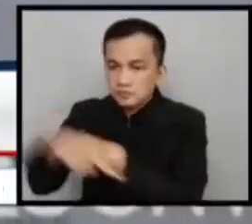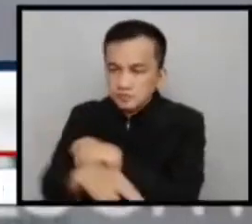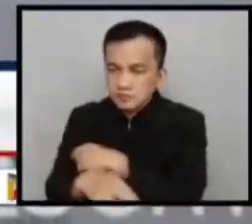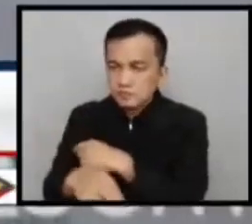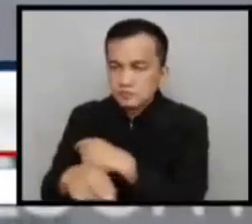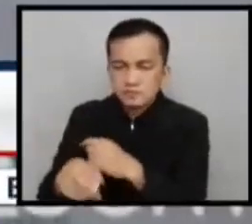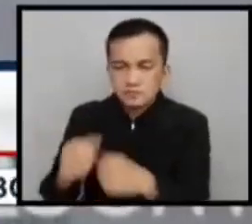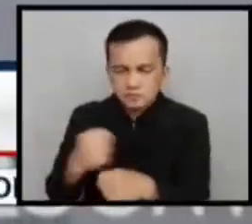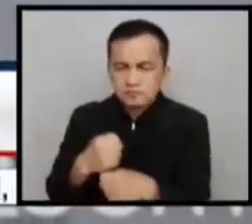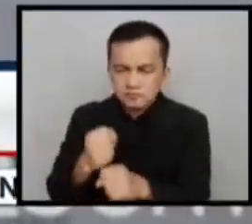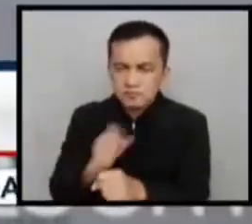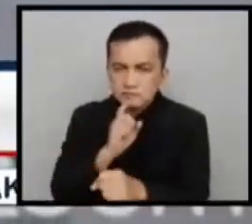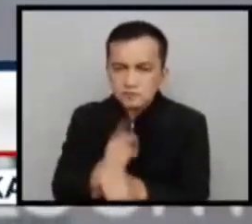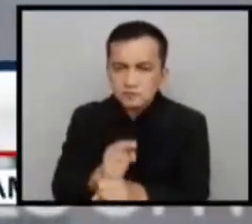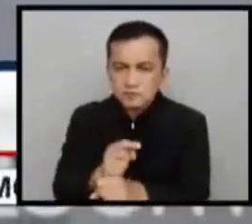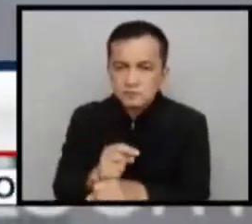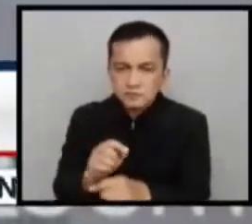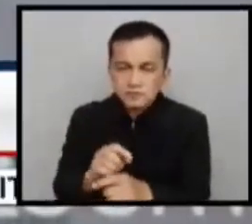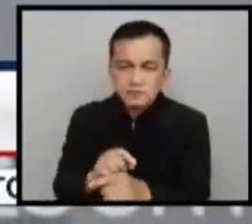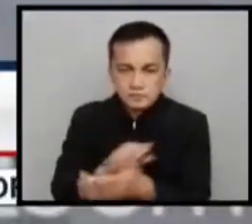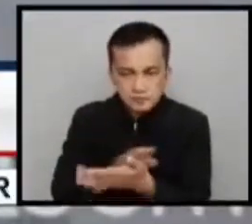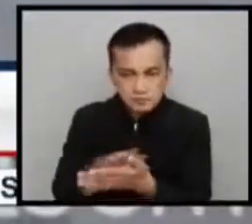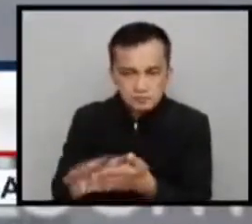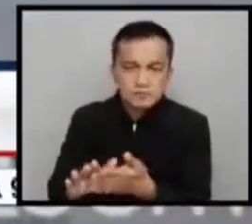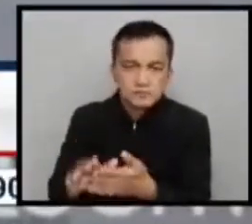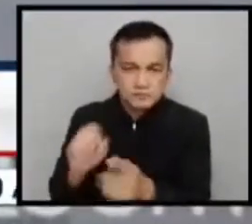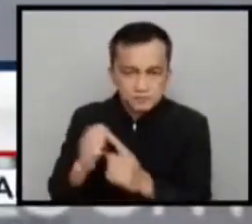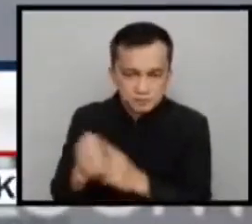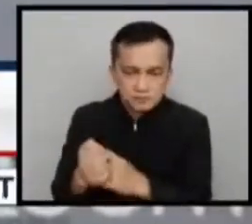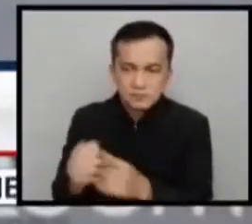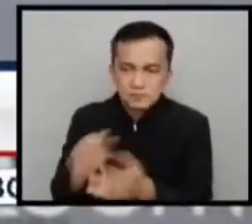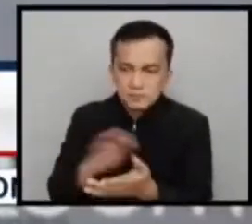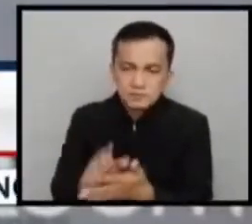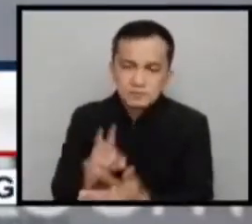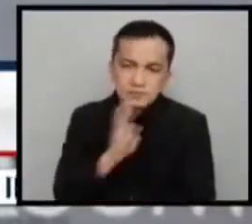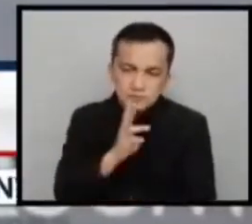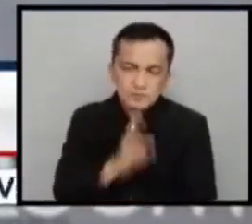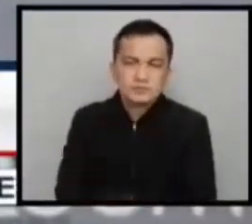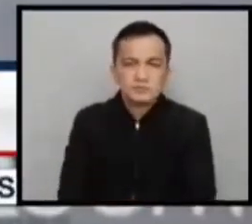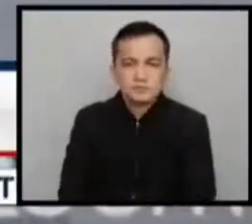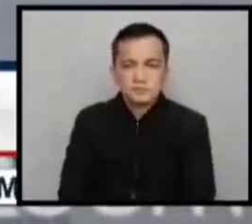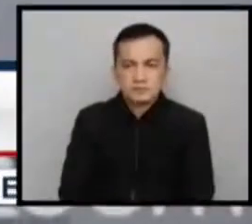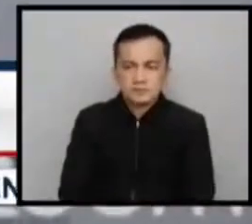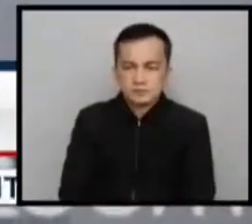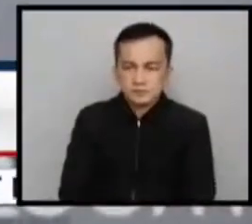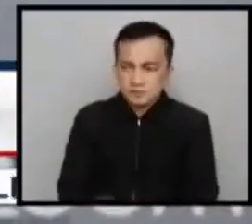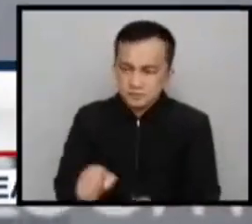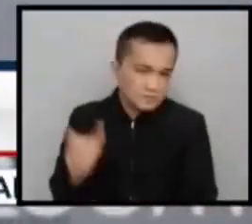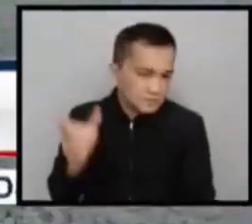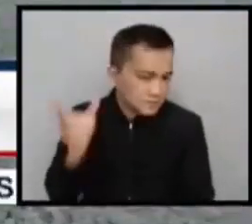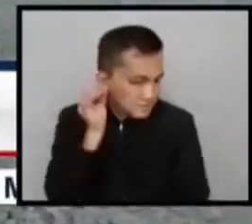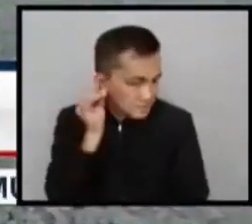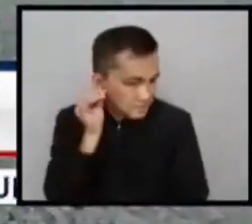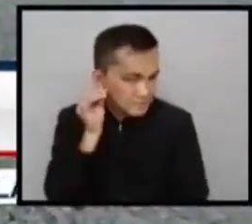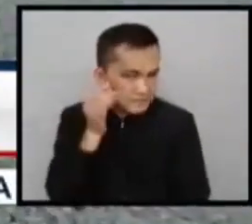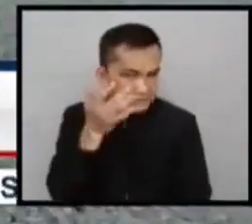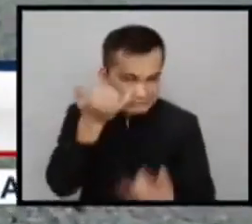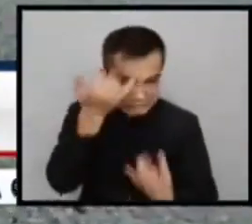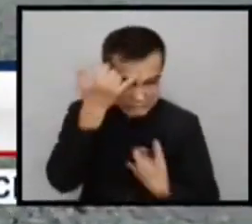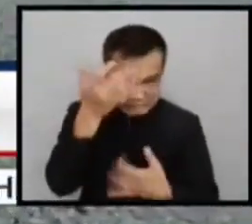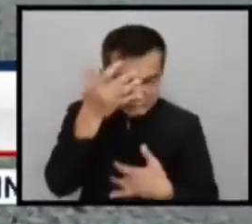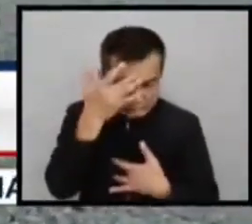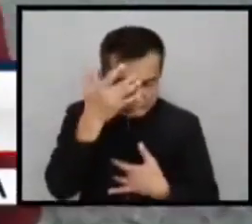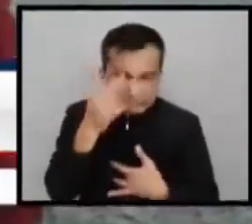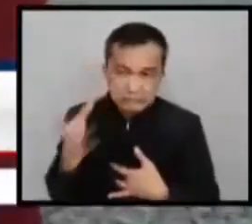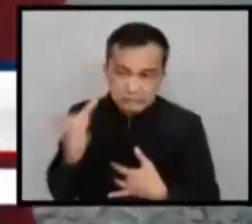na malinis po ang kapaligiran, malinis ang tubig na pagpapaliguan. You can get ear infections, eye infections. Ayon naman